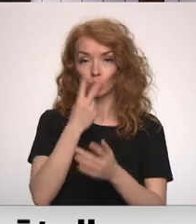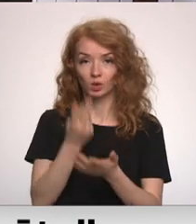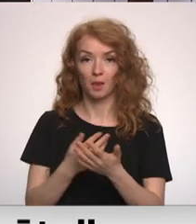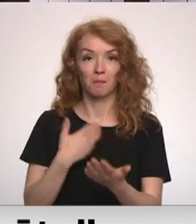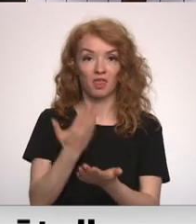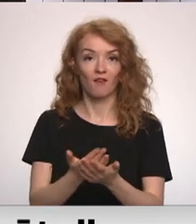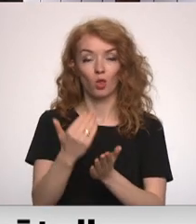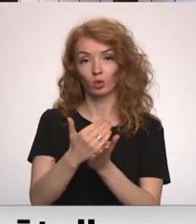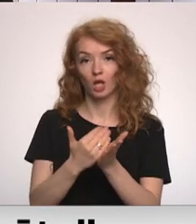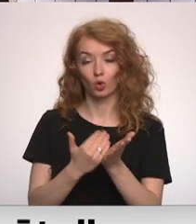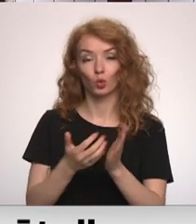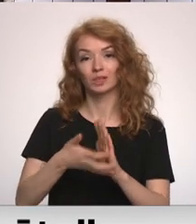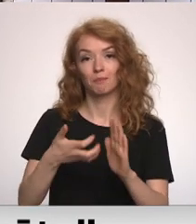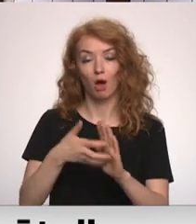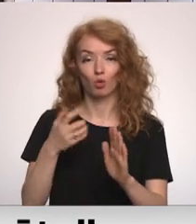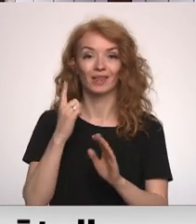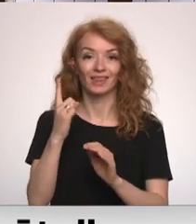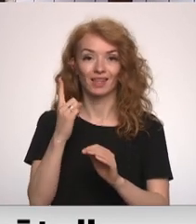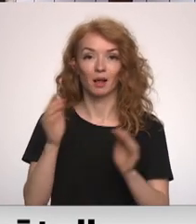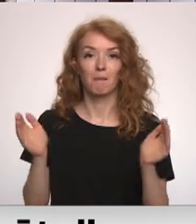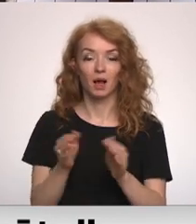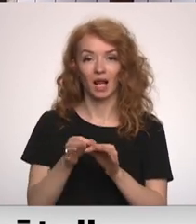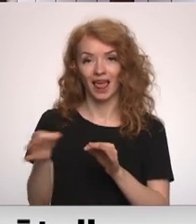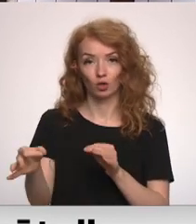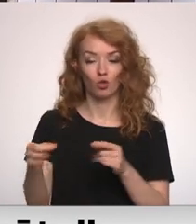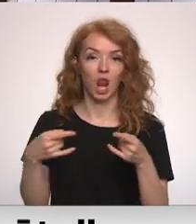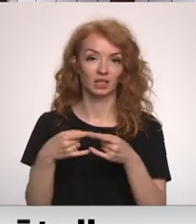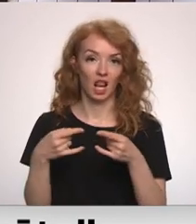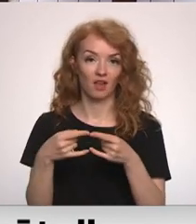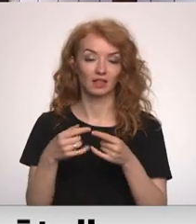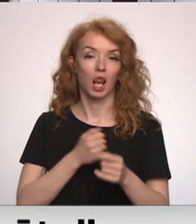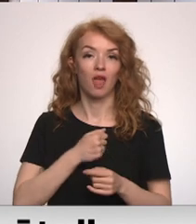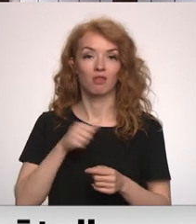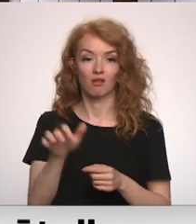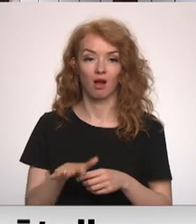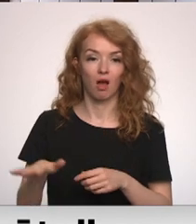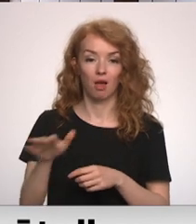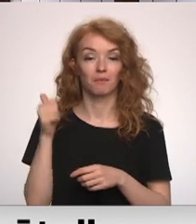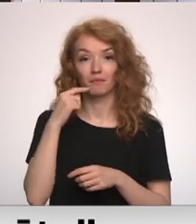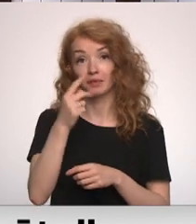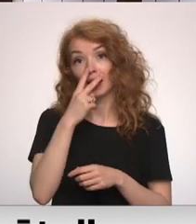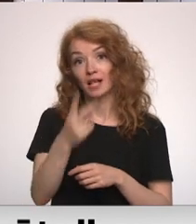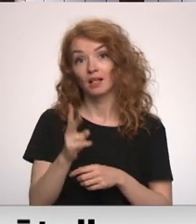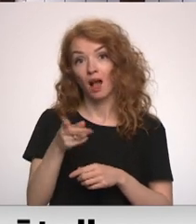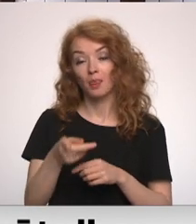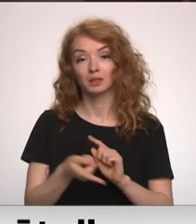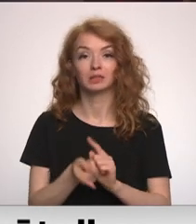piedāvāto saturu visticamāk izmantošot tikai mazās reģionālās televīzijas Latgalē. Nu, redzēsim, kā tas